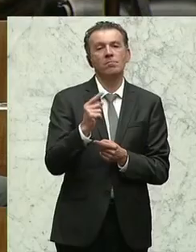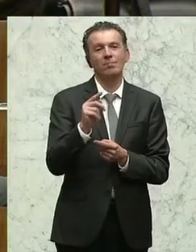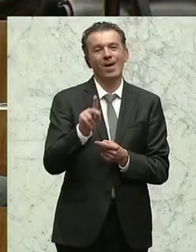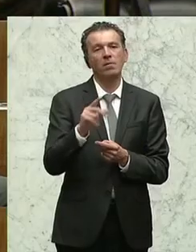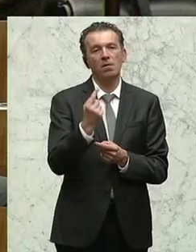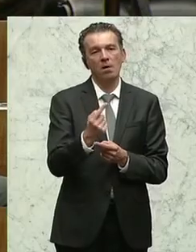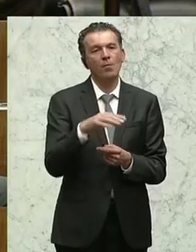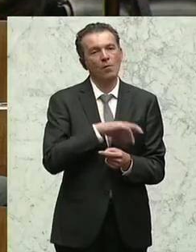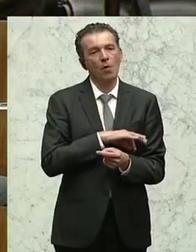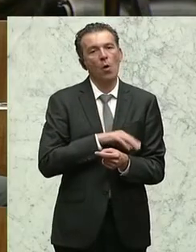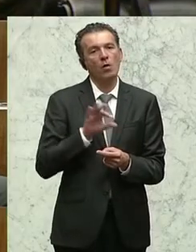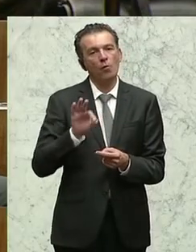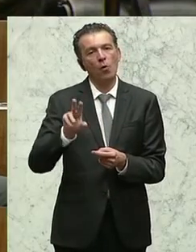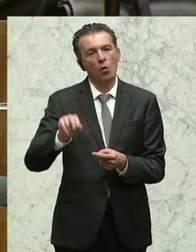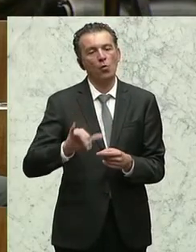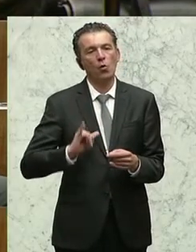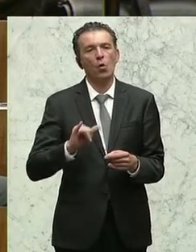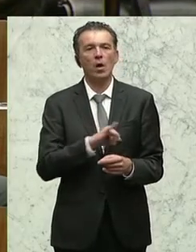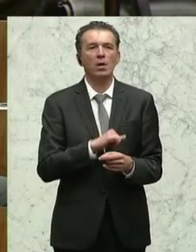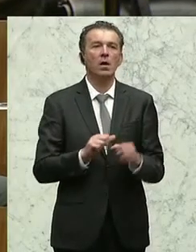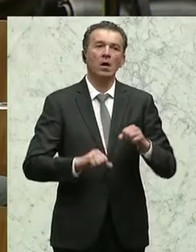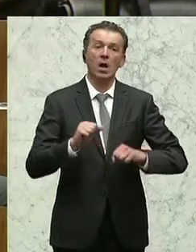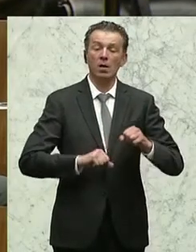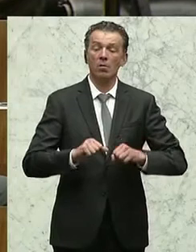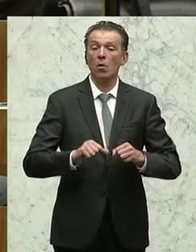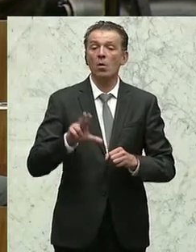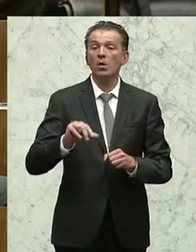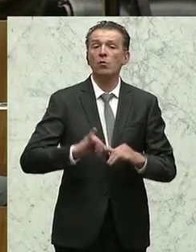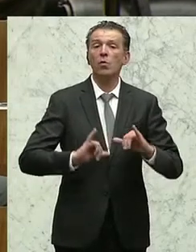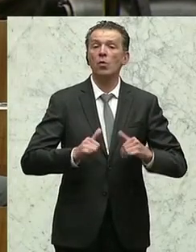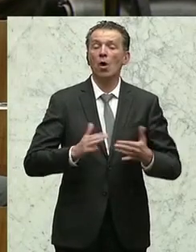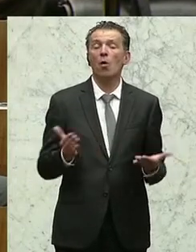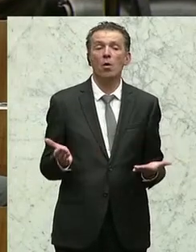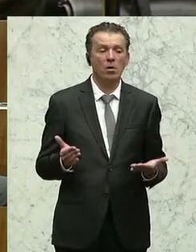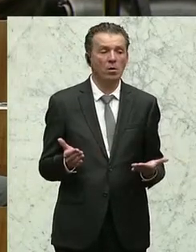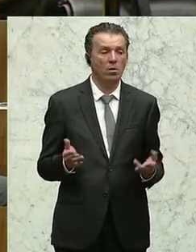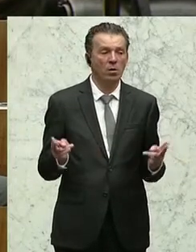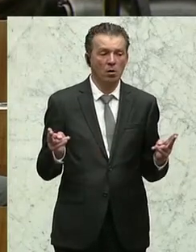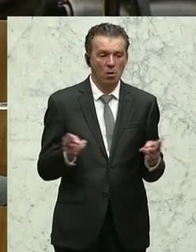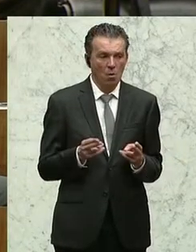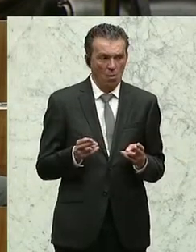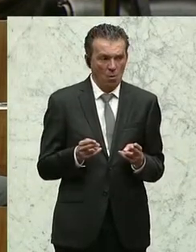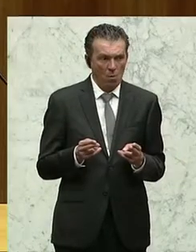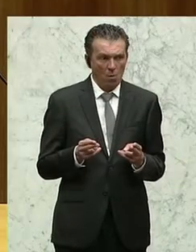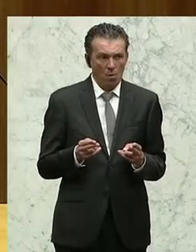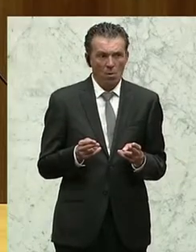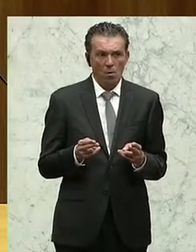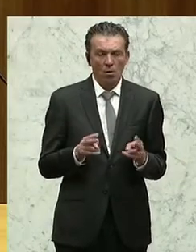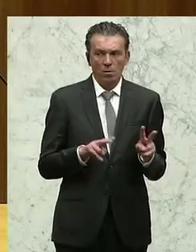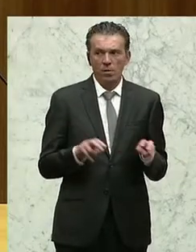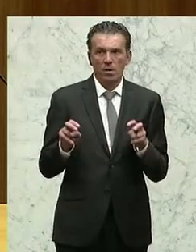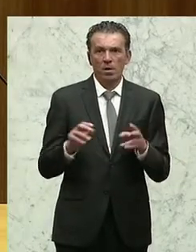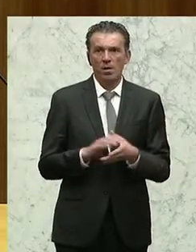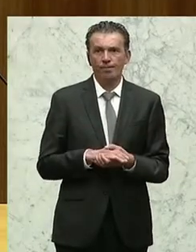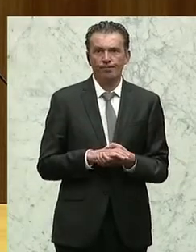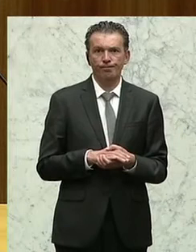Interessen. Und welche Reaktionen das mittlerweile in Südtirol ausgelöst hat, darf ich Ihnen ganz kurz auch noch